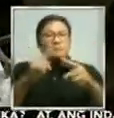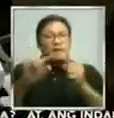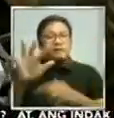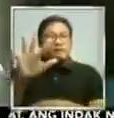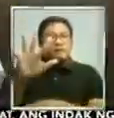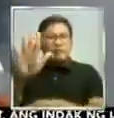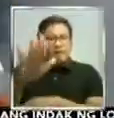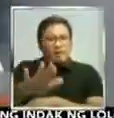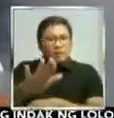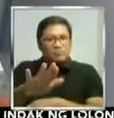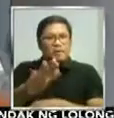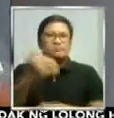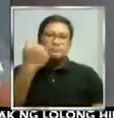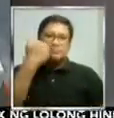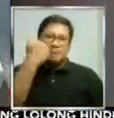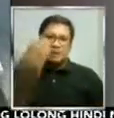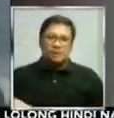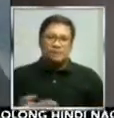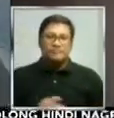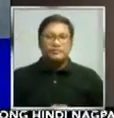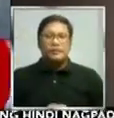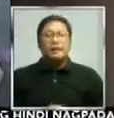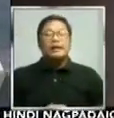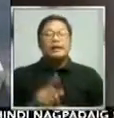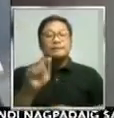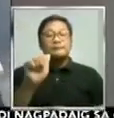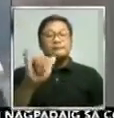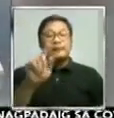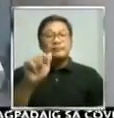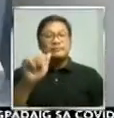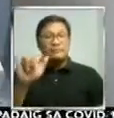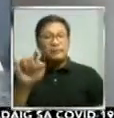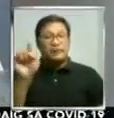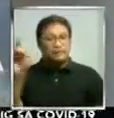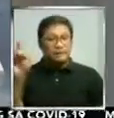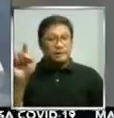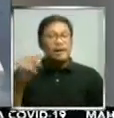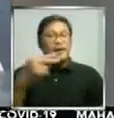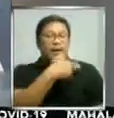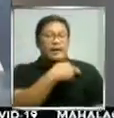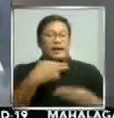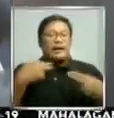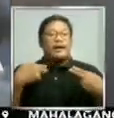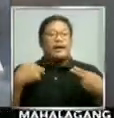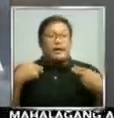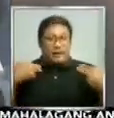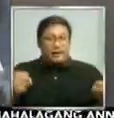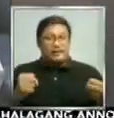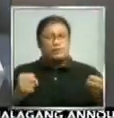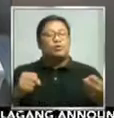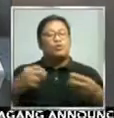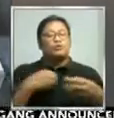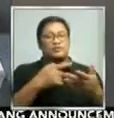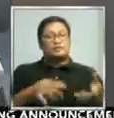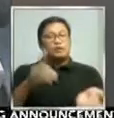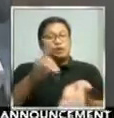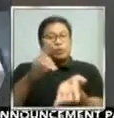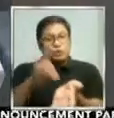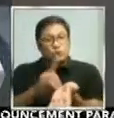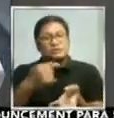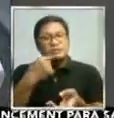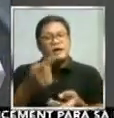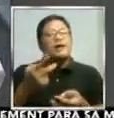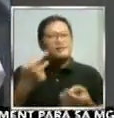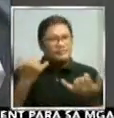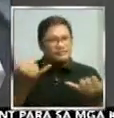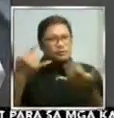hapon, pumanaw din. Ayon kay Taytay Municipal Health Officer at Taytay Emergency Hospital Director Dr. Jeffrey Rojas,